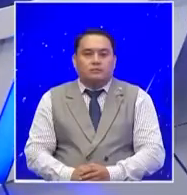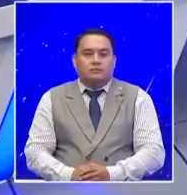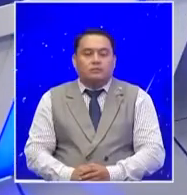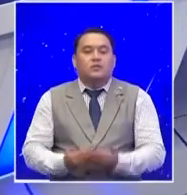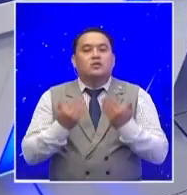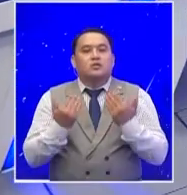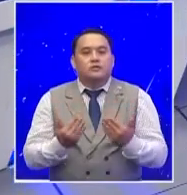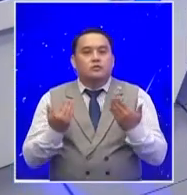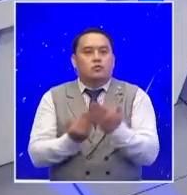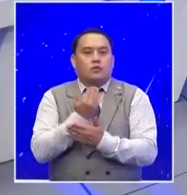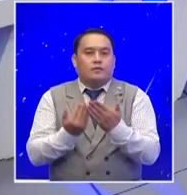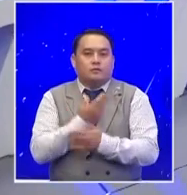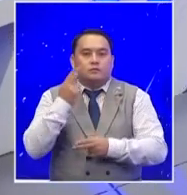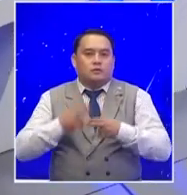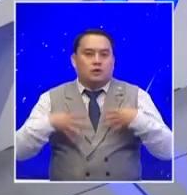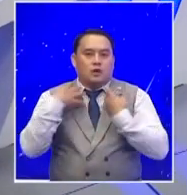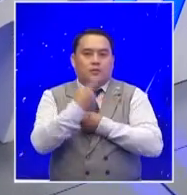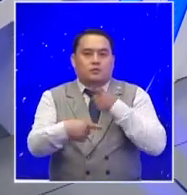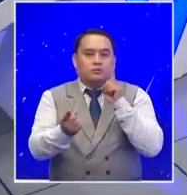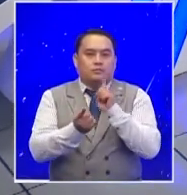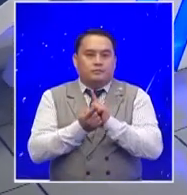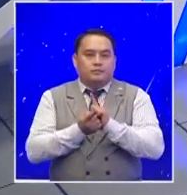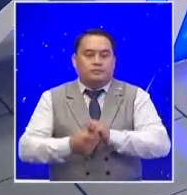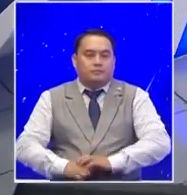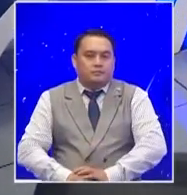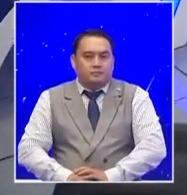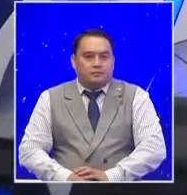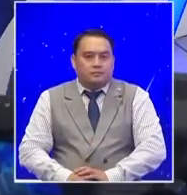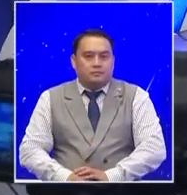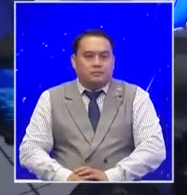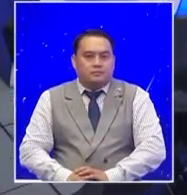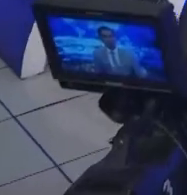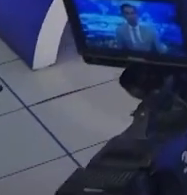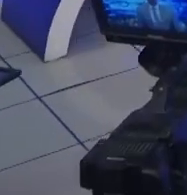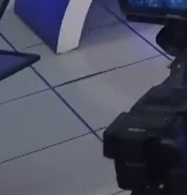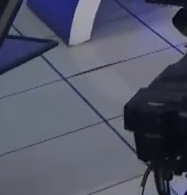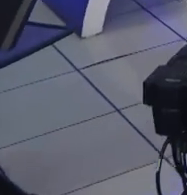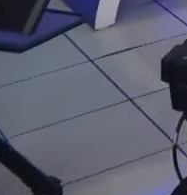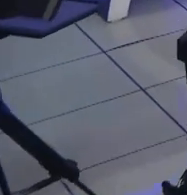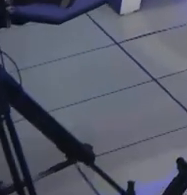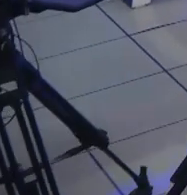Такими событиями был насыщен уходящий день. Спасибо за внимание. Хороших вам выходных. До свидания.